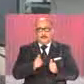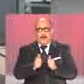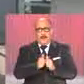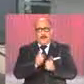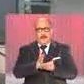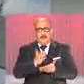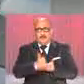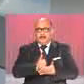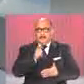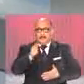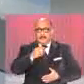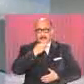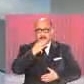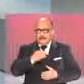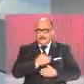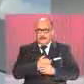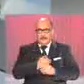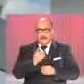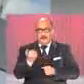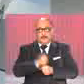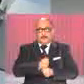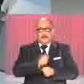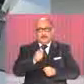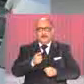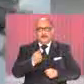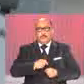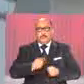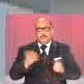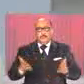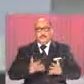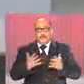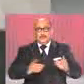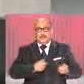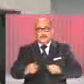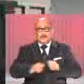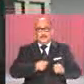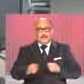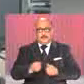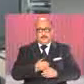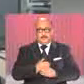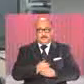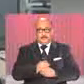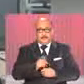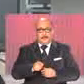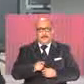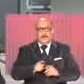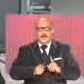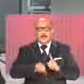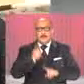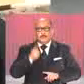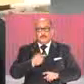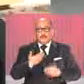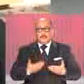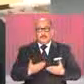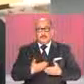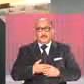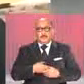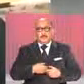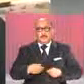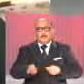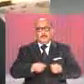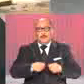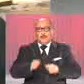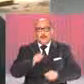النهار، تمويل ذاتي كل من حاجه بسيطه من الأنبياء. شنو تو احنا